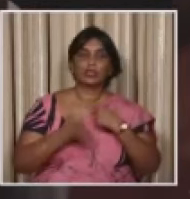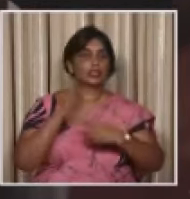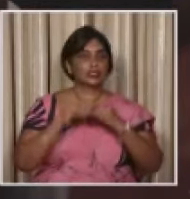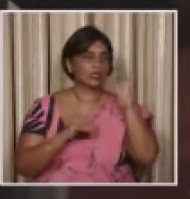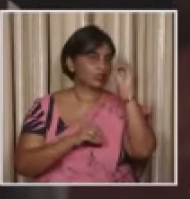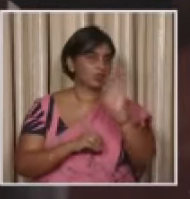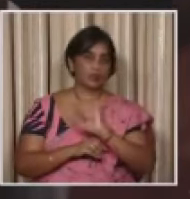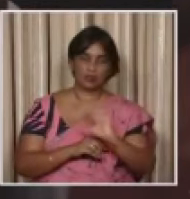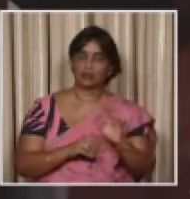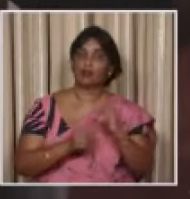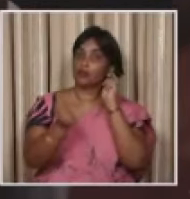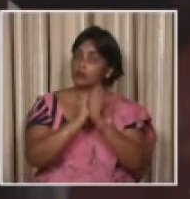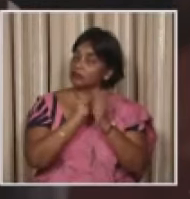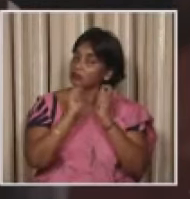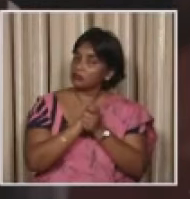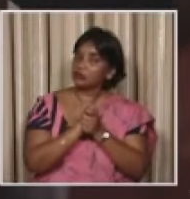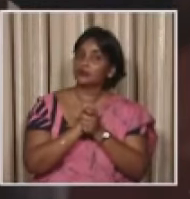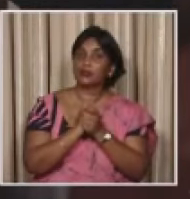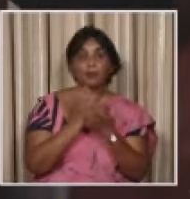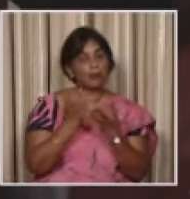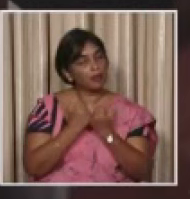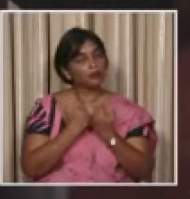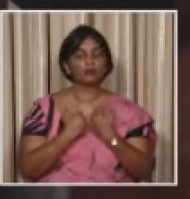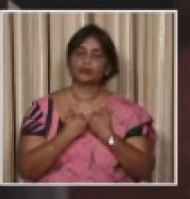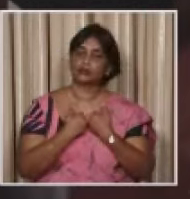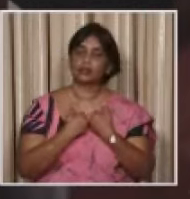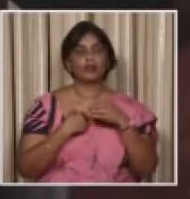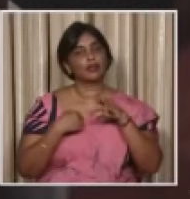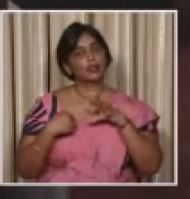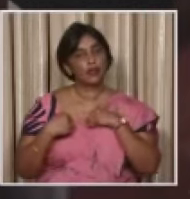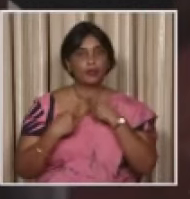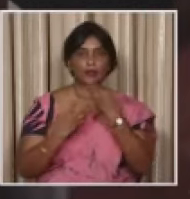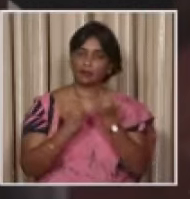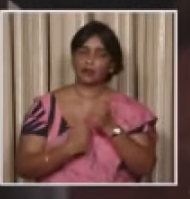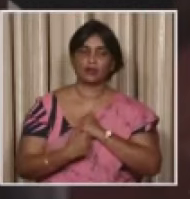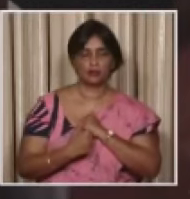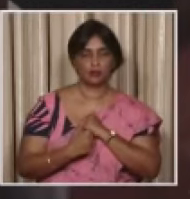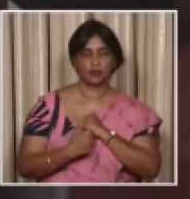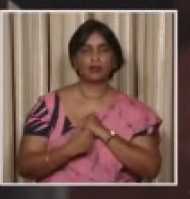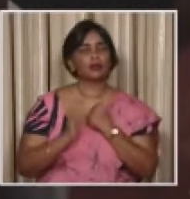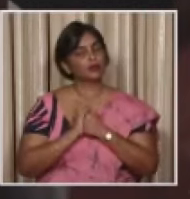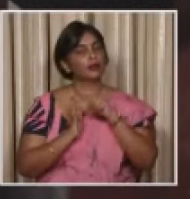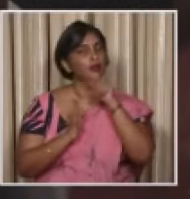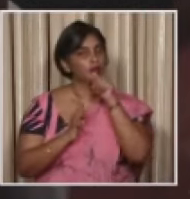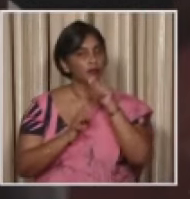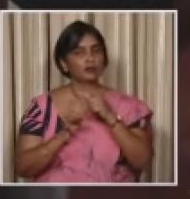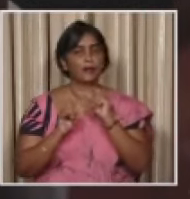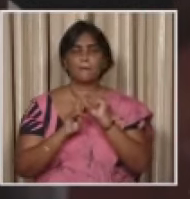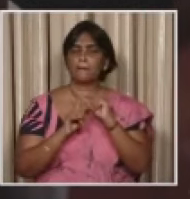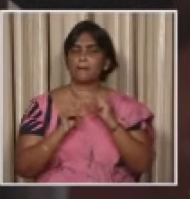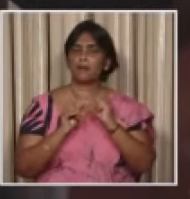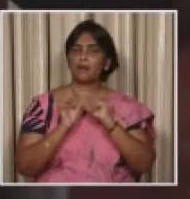දෙන්නේ නැහැ සංශෝධන බාර ගන්නව නම් ඒක අපි කැමැති ඔබතුමා බාර ගන්නව නම් කියලා ගරු කතානායකතුමනි පරතකට